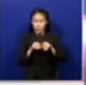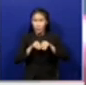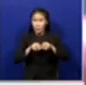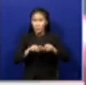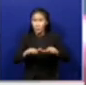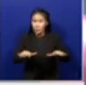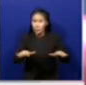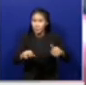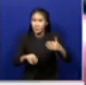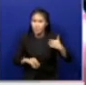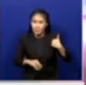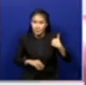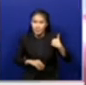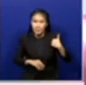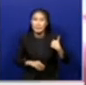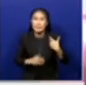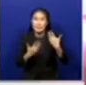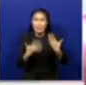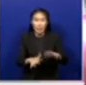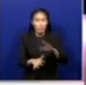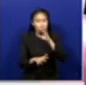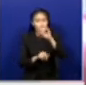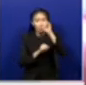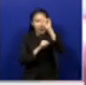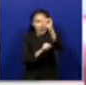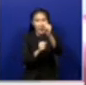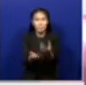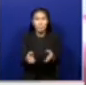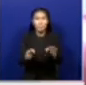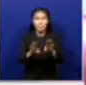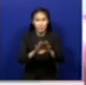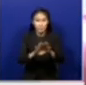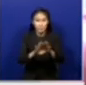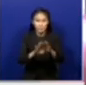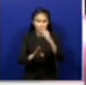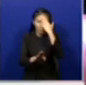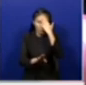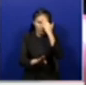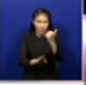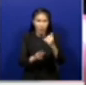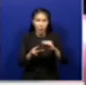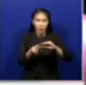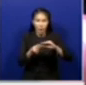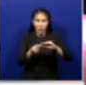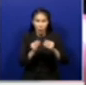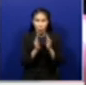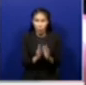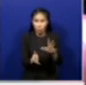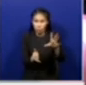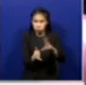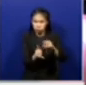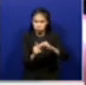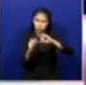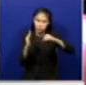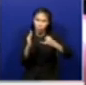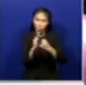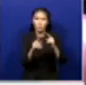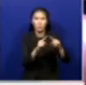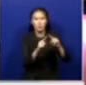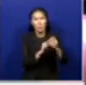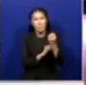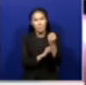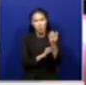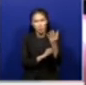ากนั้นหลังจากการประกาศปิดเมืองตัวเลขของผู้ติดเชื้อในแต่ละจังหวัดก็ค่อยๆมากขึ้นมันก็